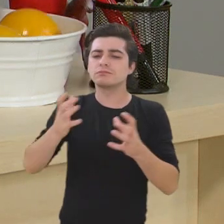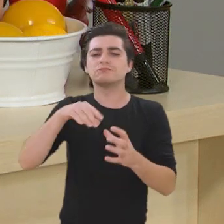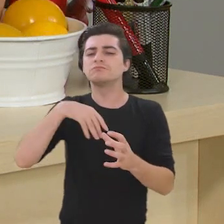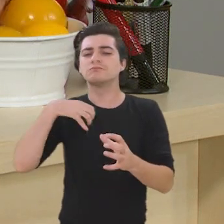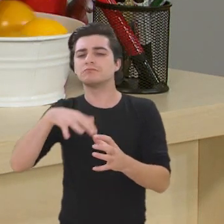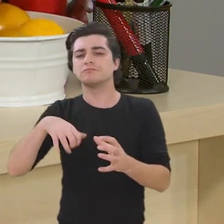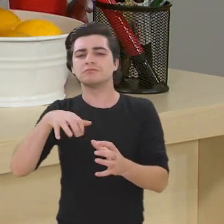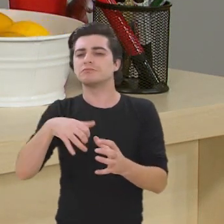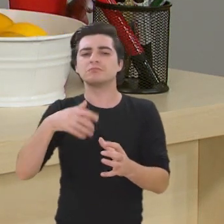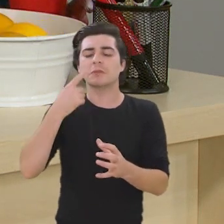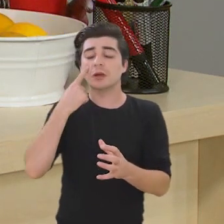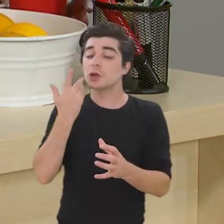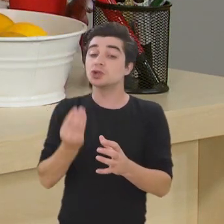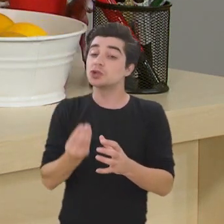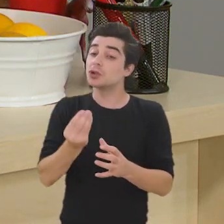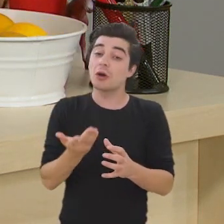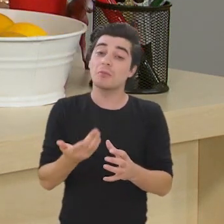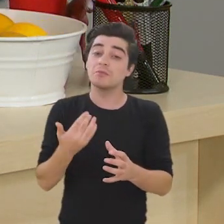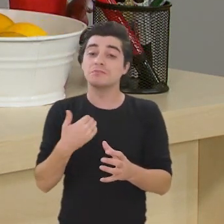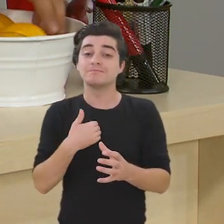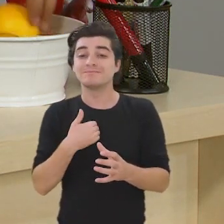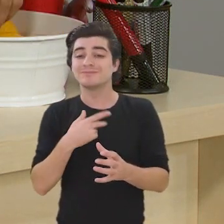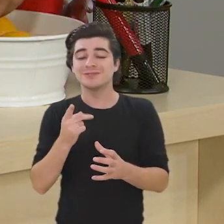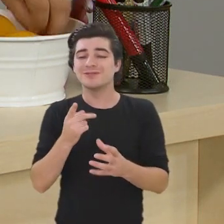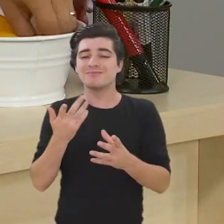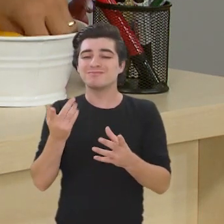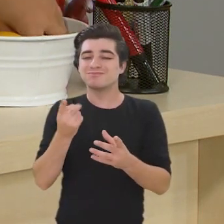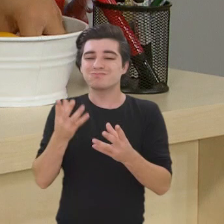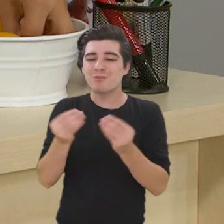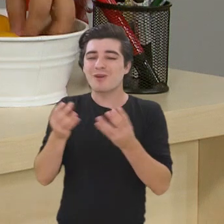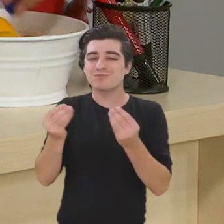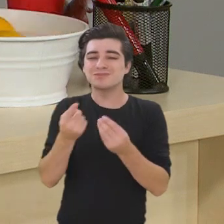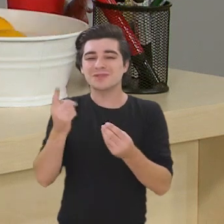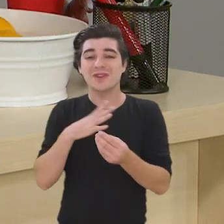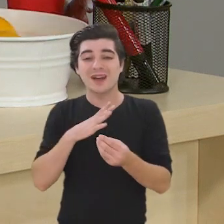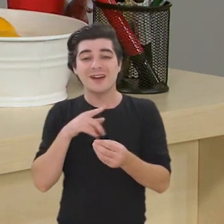kutunun içinden neler çıkacak. Burada benim biraz pomponlarım olacaktı.